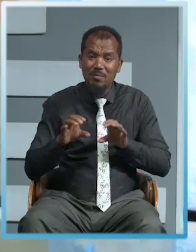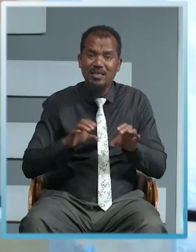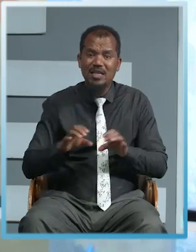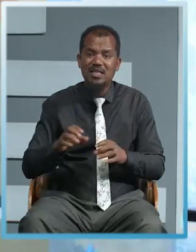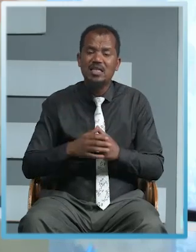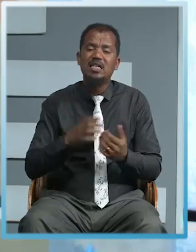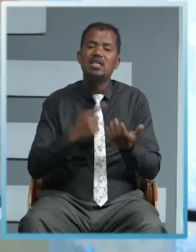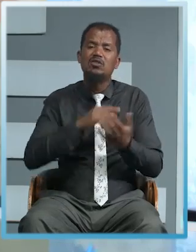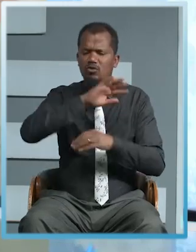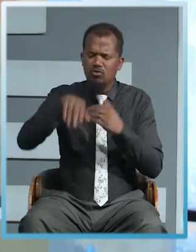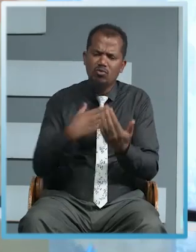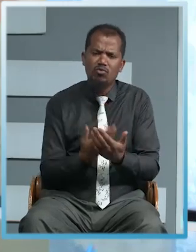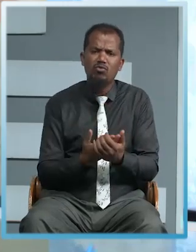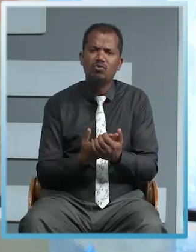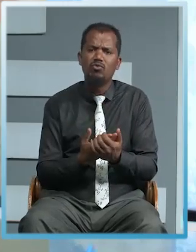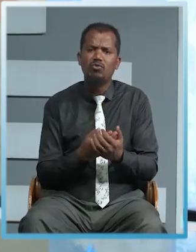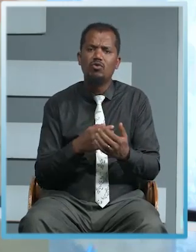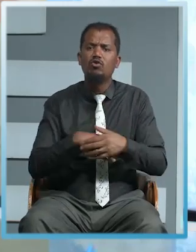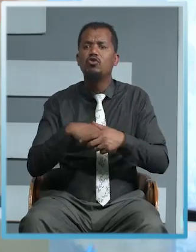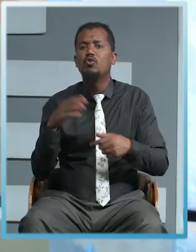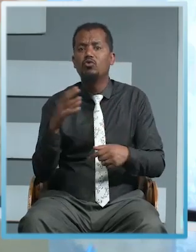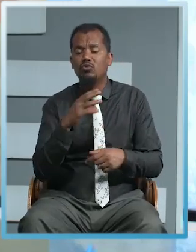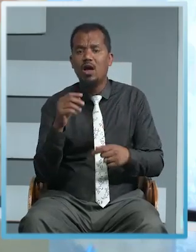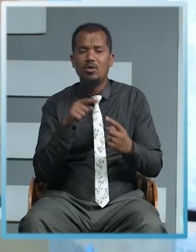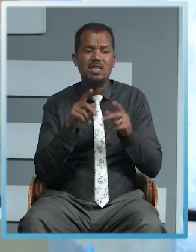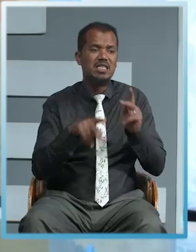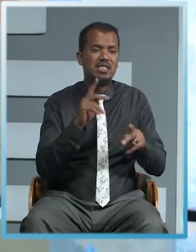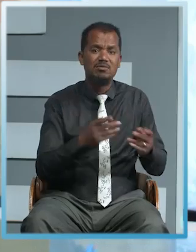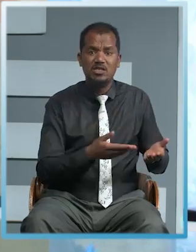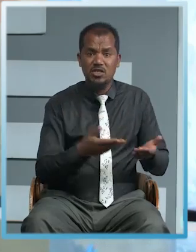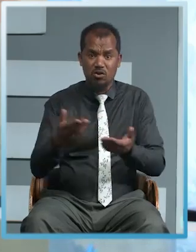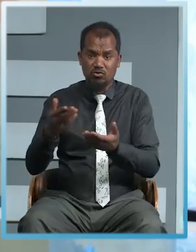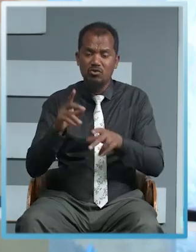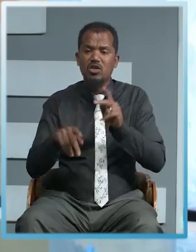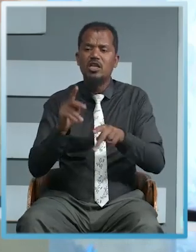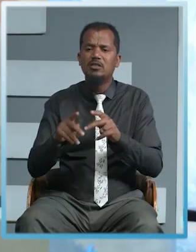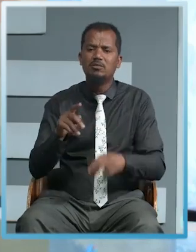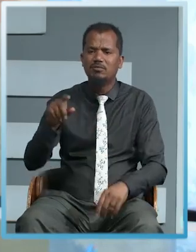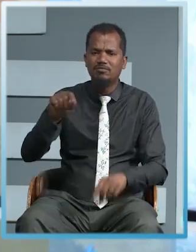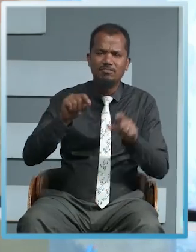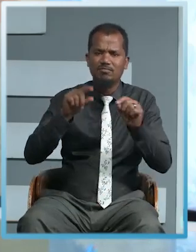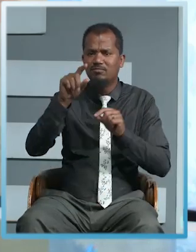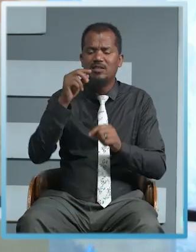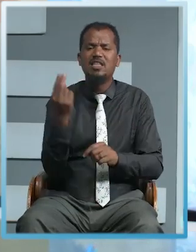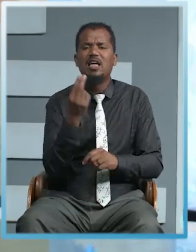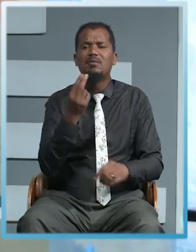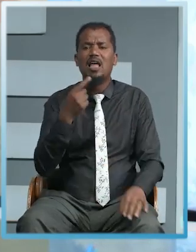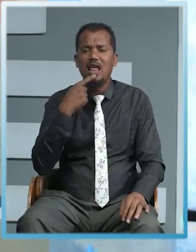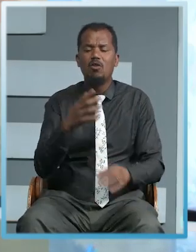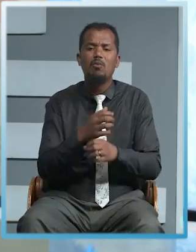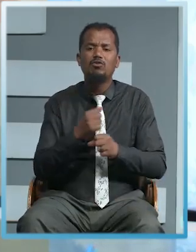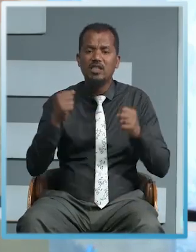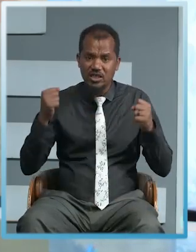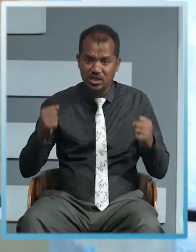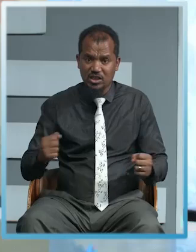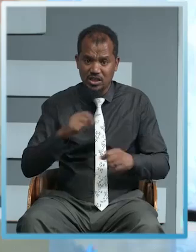بمادرق النزي هلو وده انديوتونا وده هزب اندي درسو هزب كزا يك السماء يتاقمون يالي علون موساد